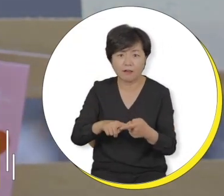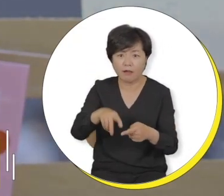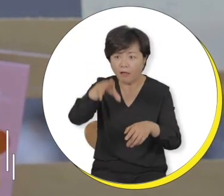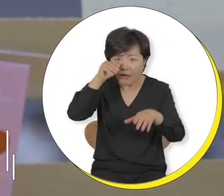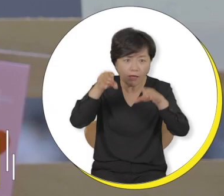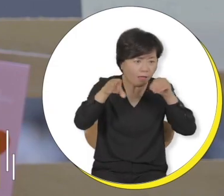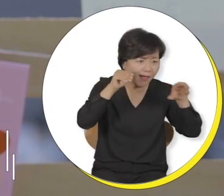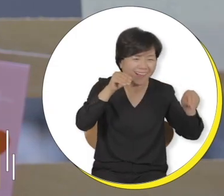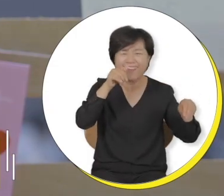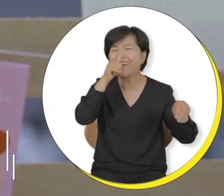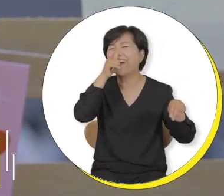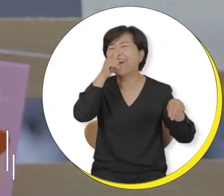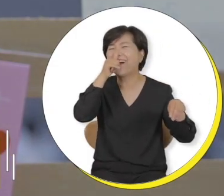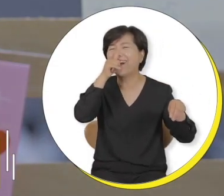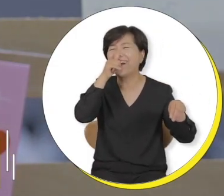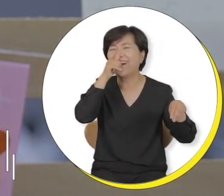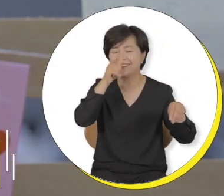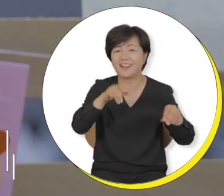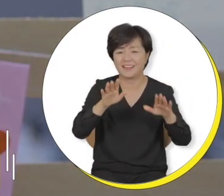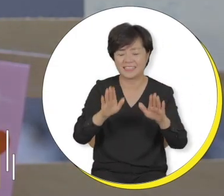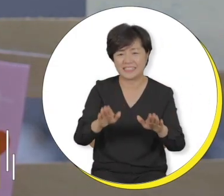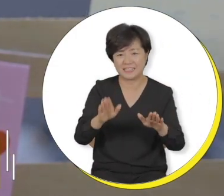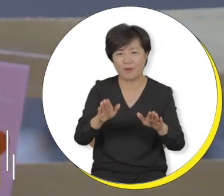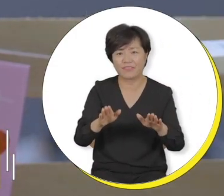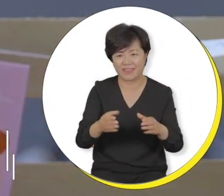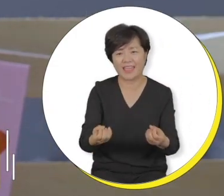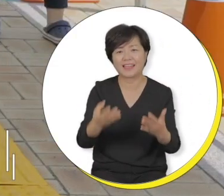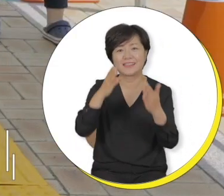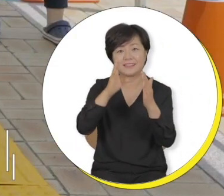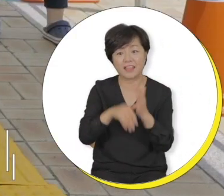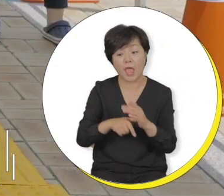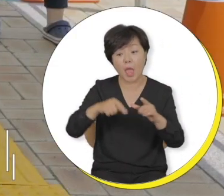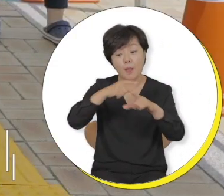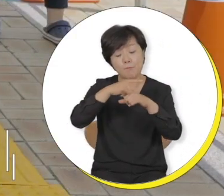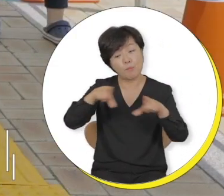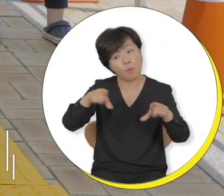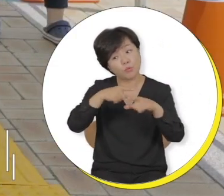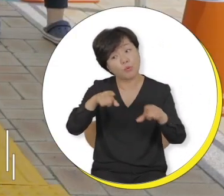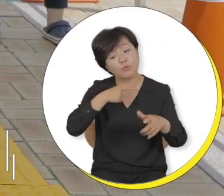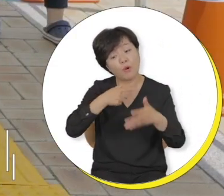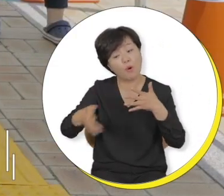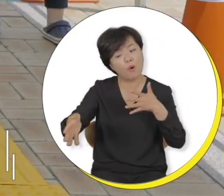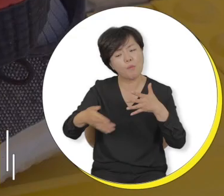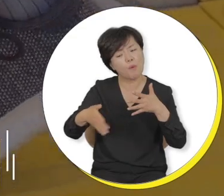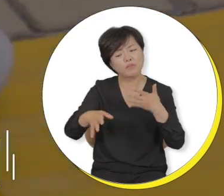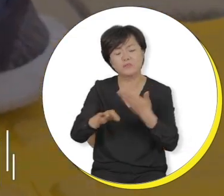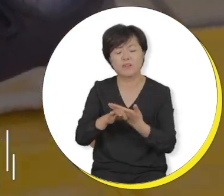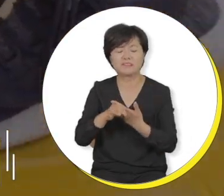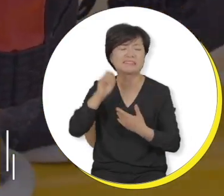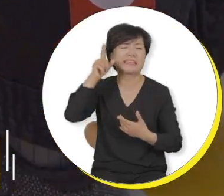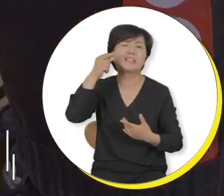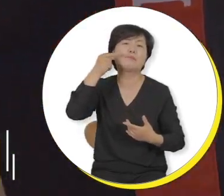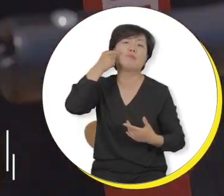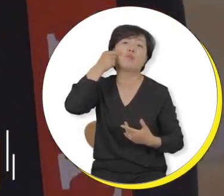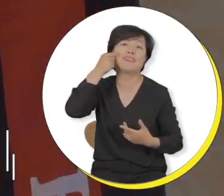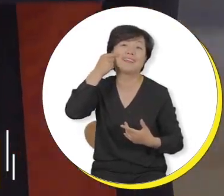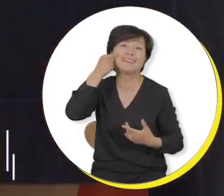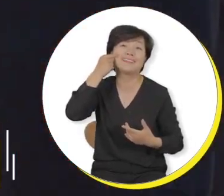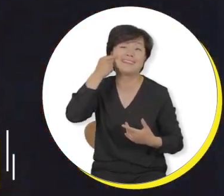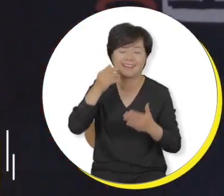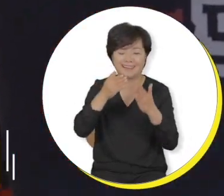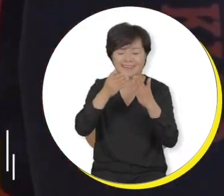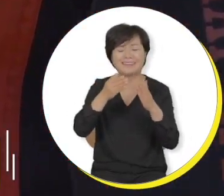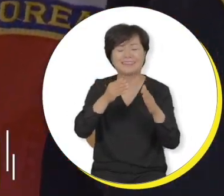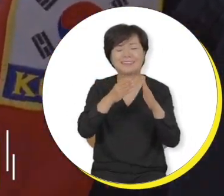몰랐던 사례들이 많았던 것 같아요. 그래서 이번 같은 경우에는 평소 때 겪지 않으면 알 수 없는 그런 분들에